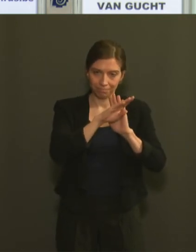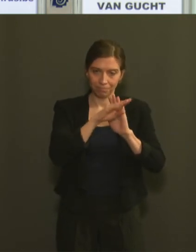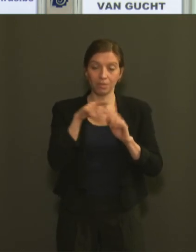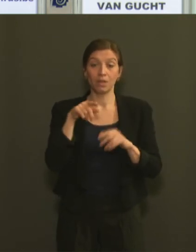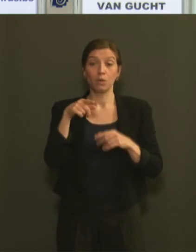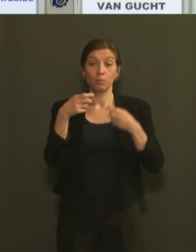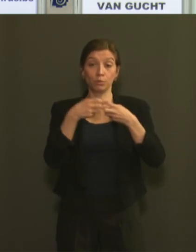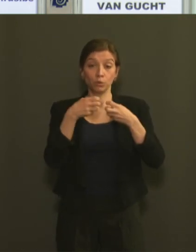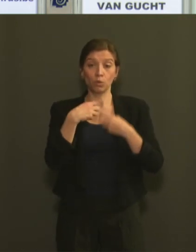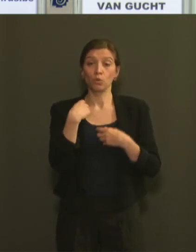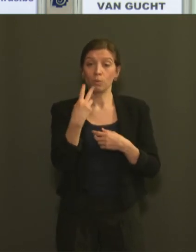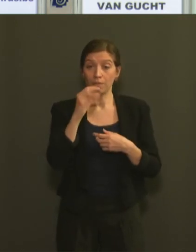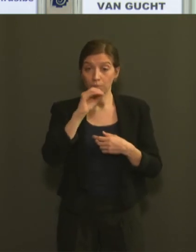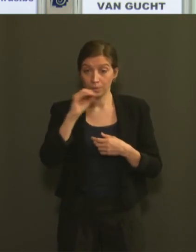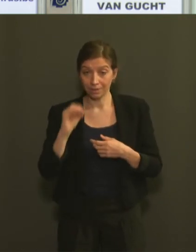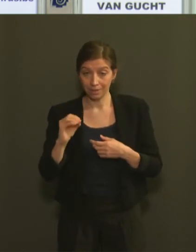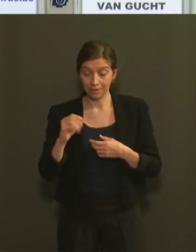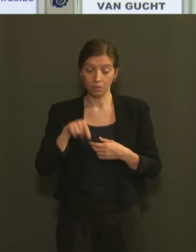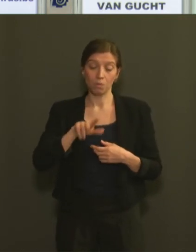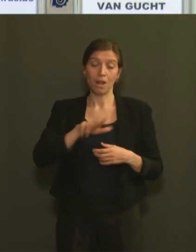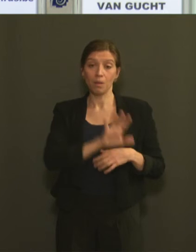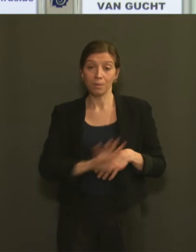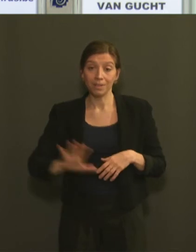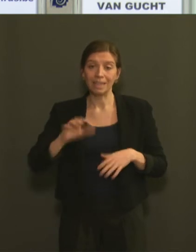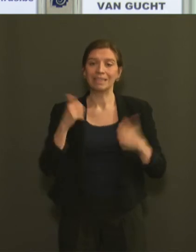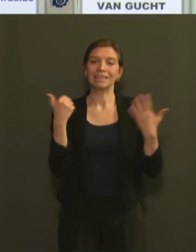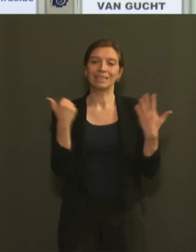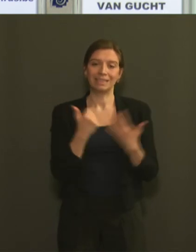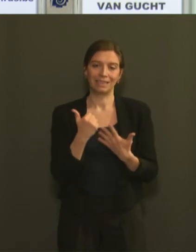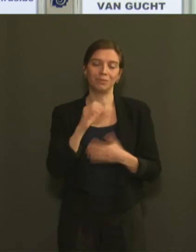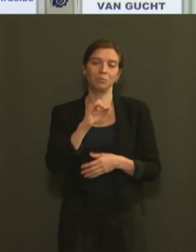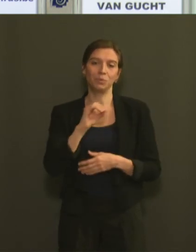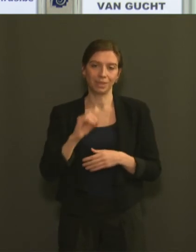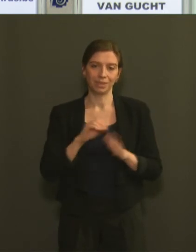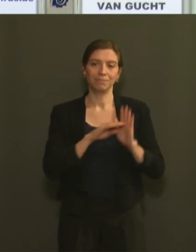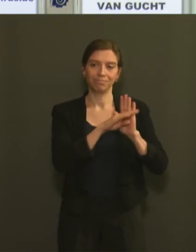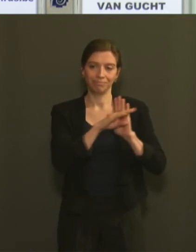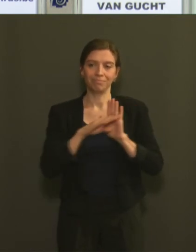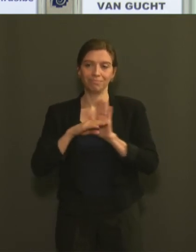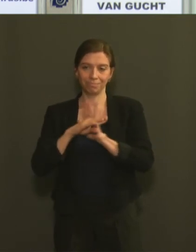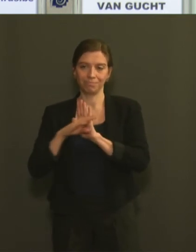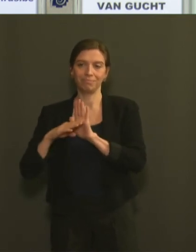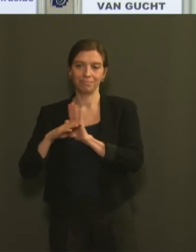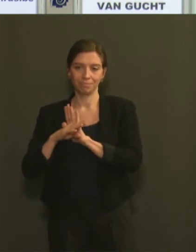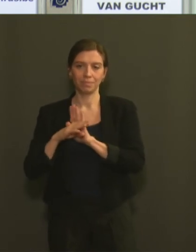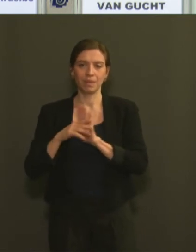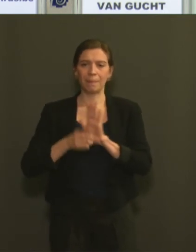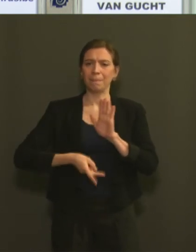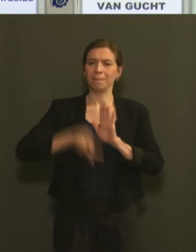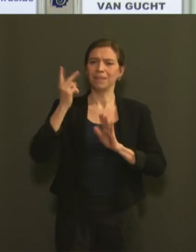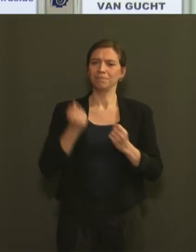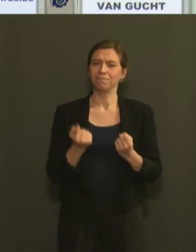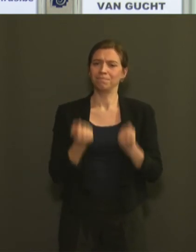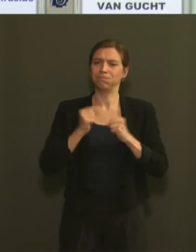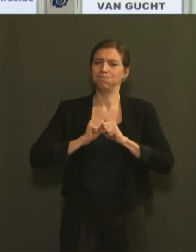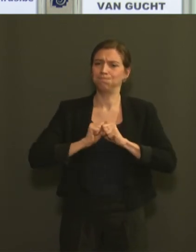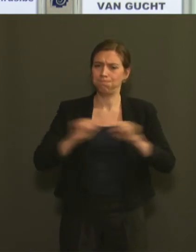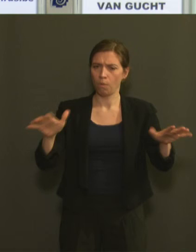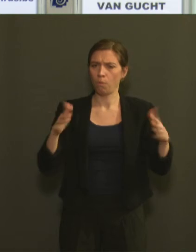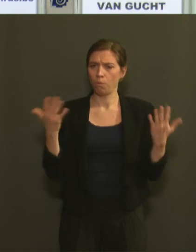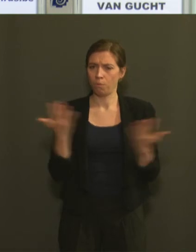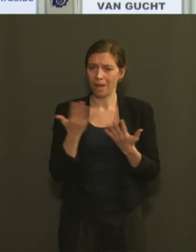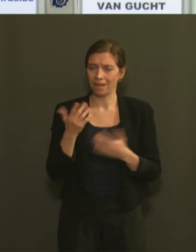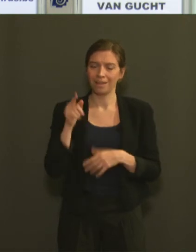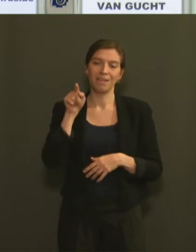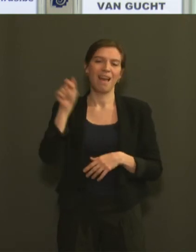et de rouge tout namibie antwerp m + 98 cents qu'au football